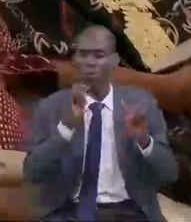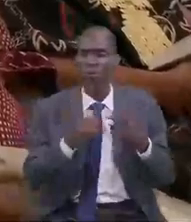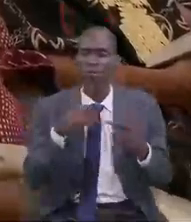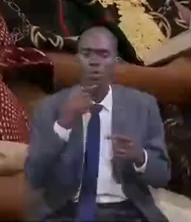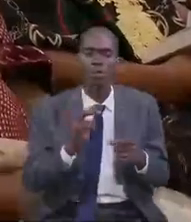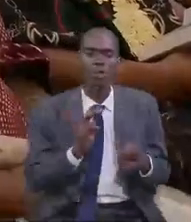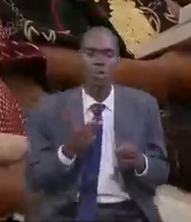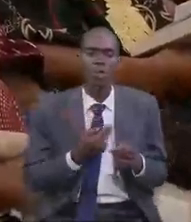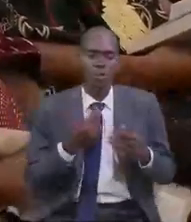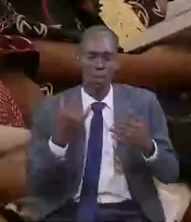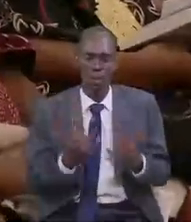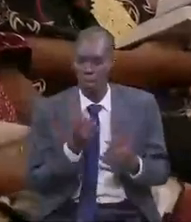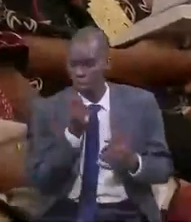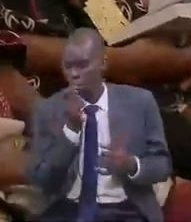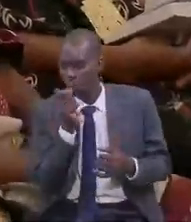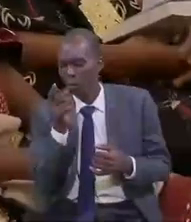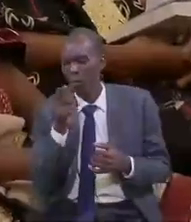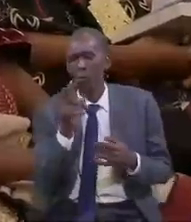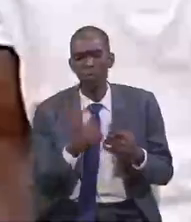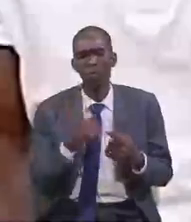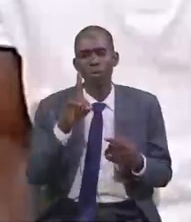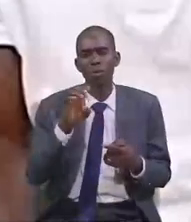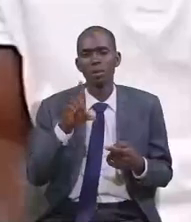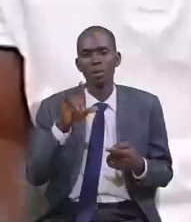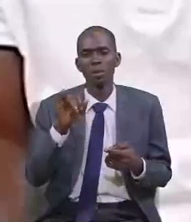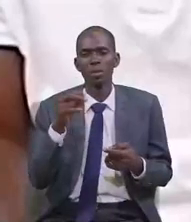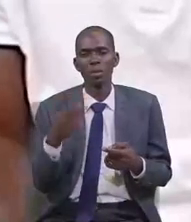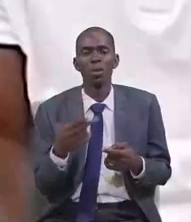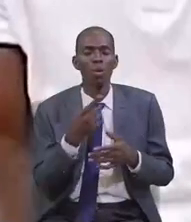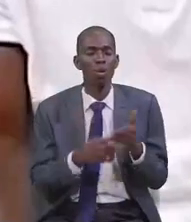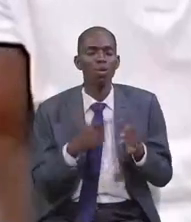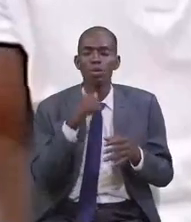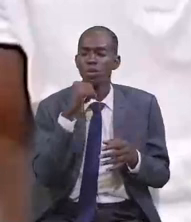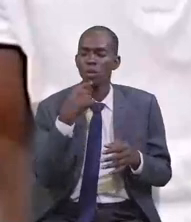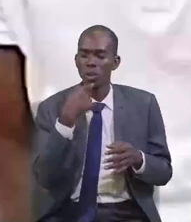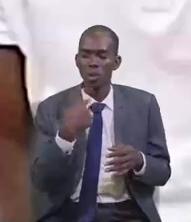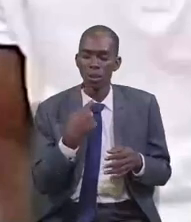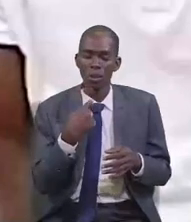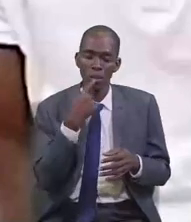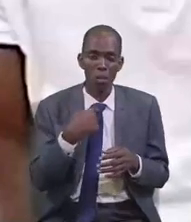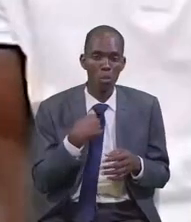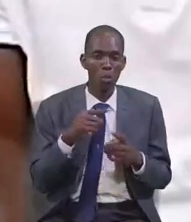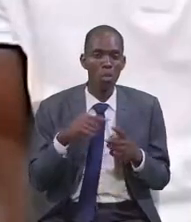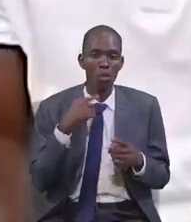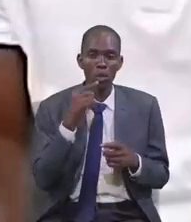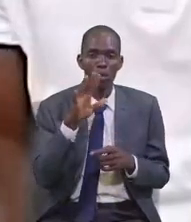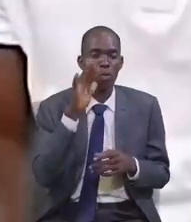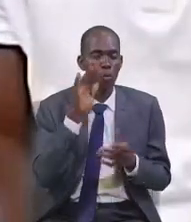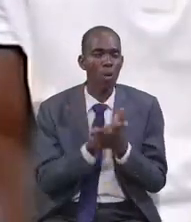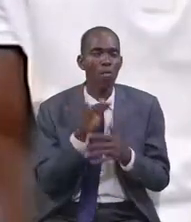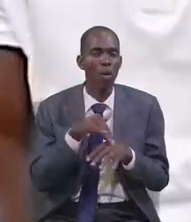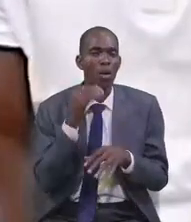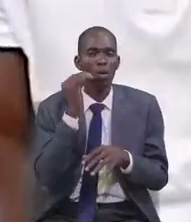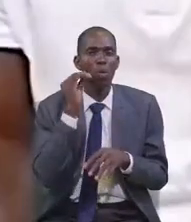il est allé dire ça à Delilah. Que je vous dise, ce que tu ne vas pas dire à ta femme à la maison. Il y a une femme dehors